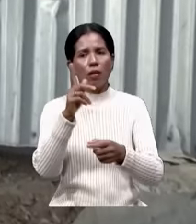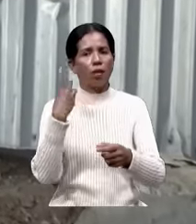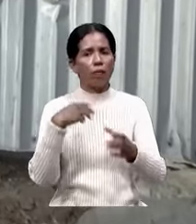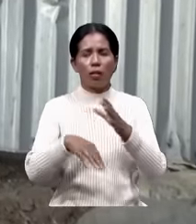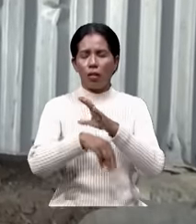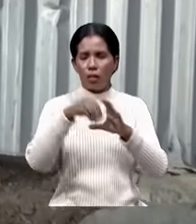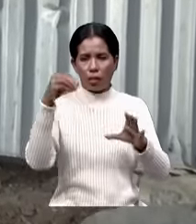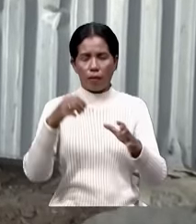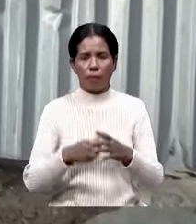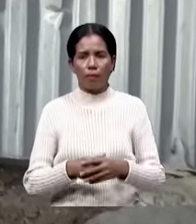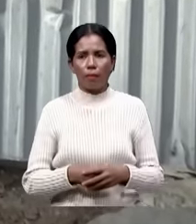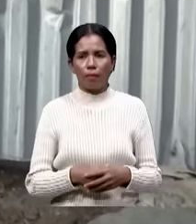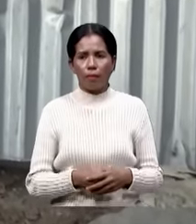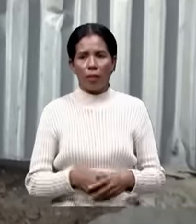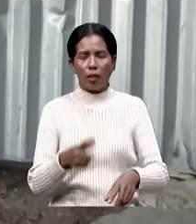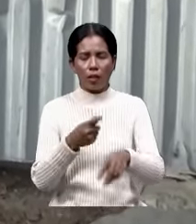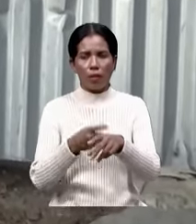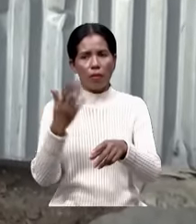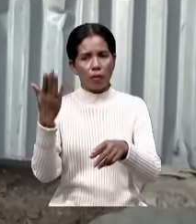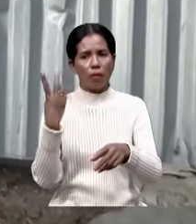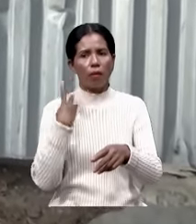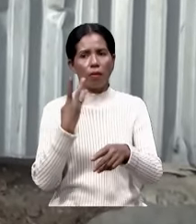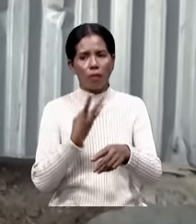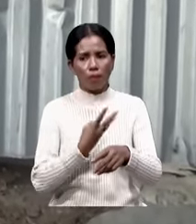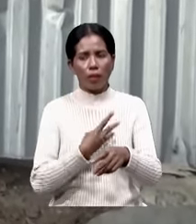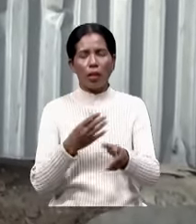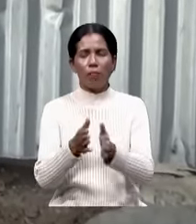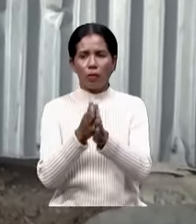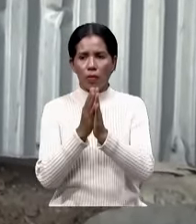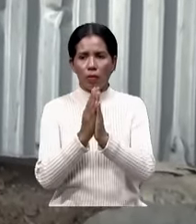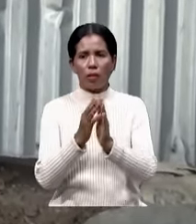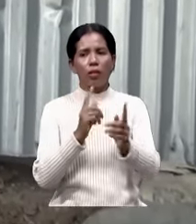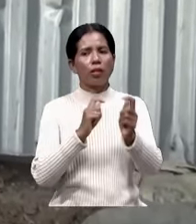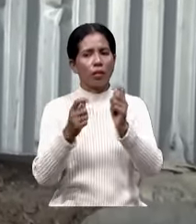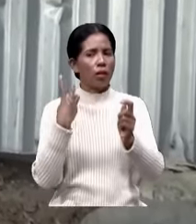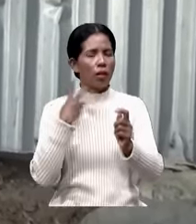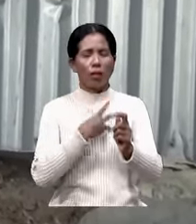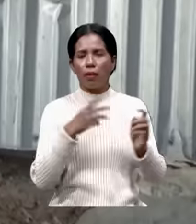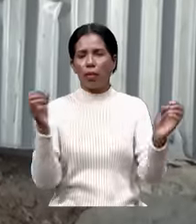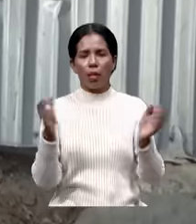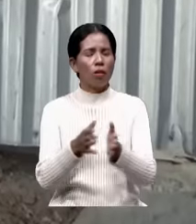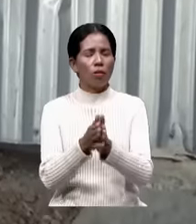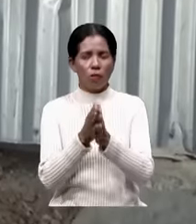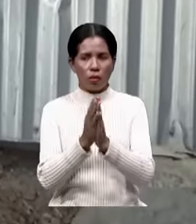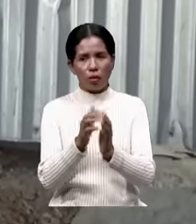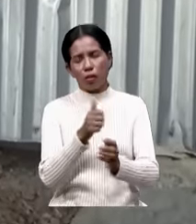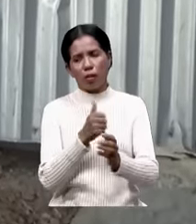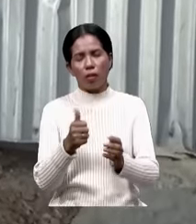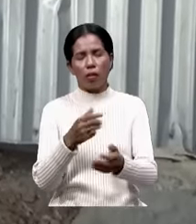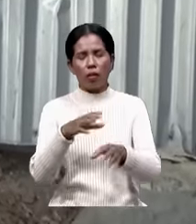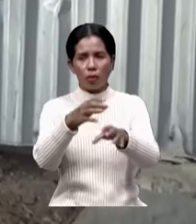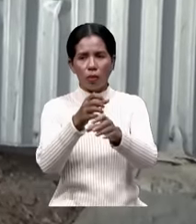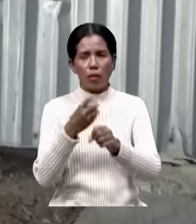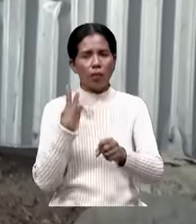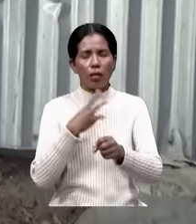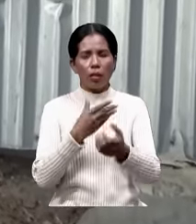de iha momento de se a mi husu mos transporte na mila husu bo atne se karek sobu a mi